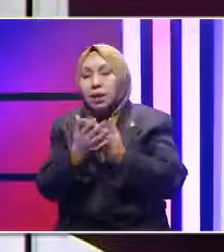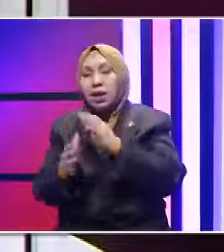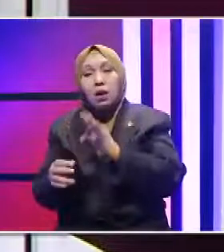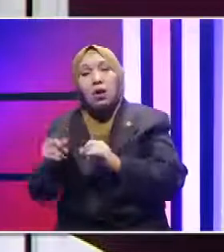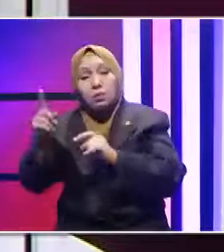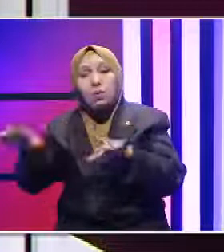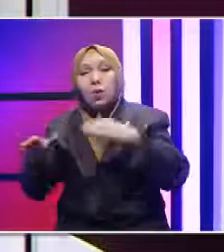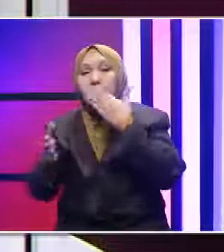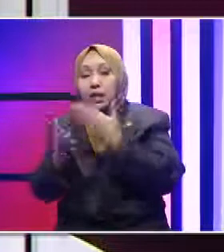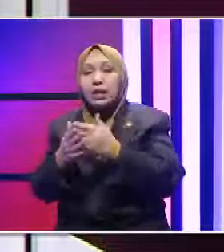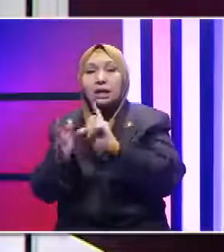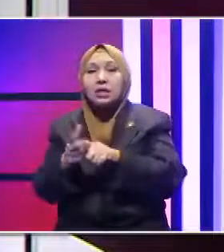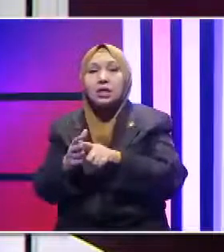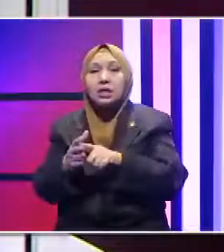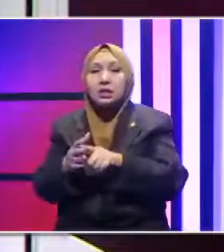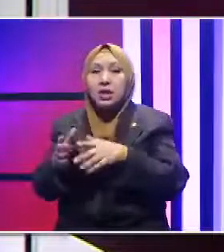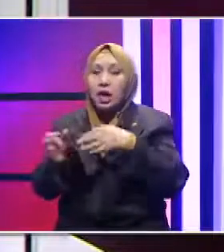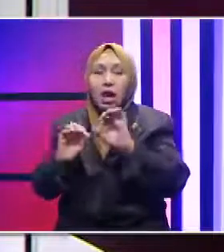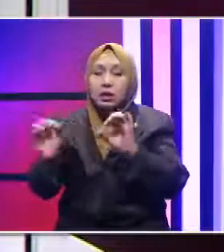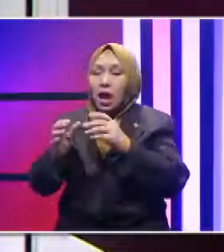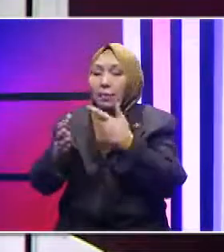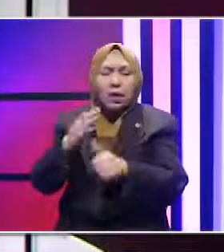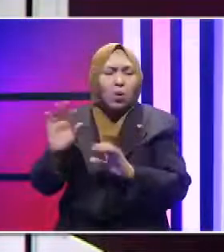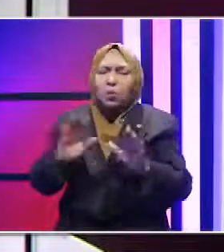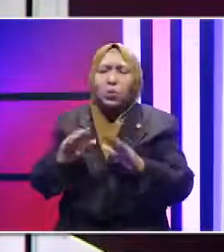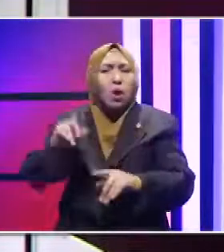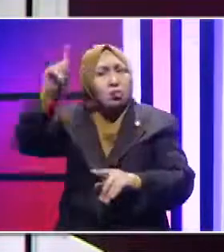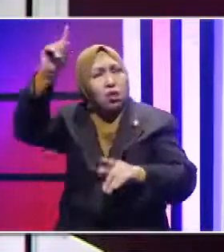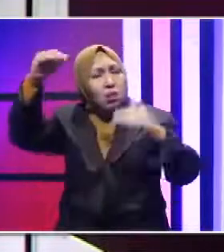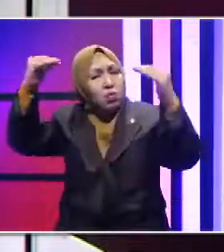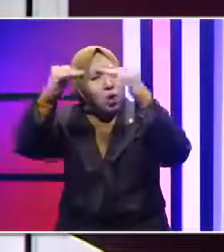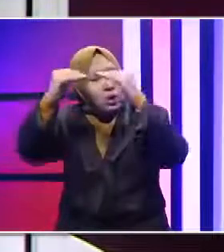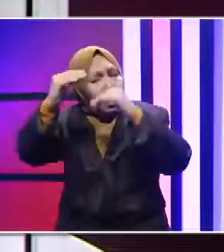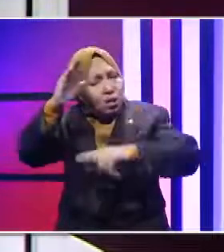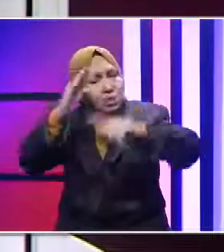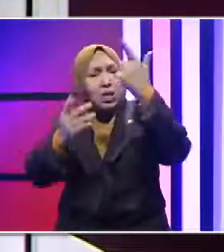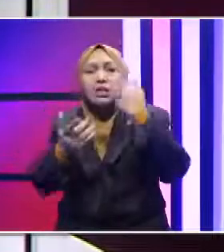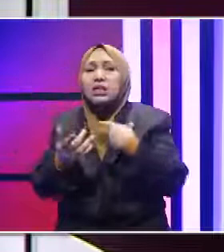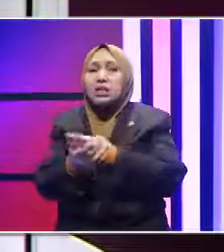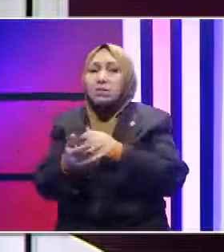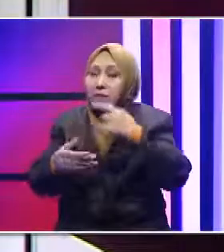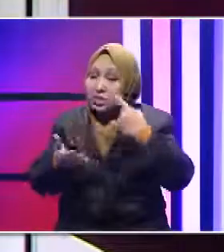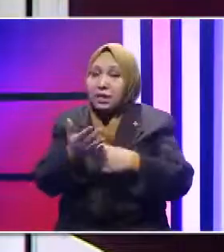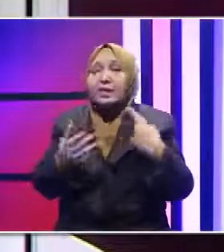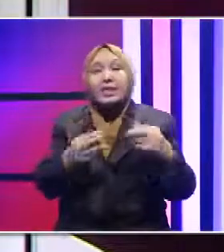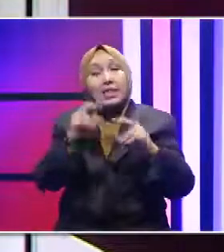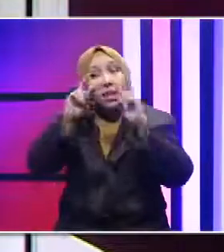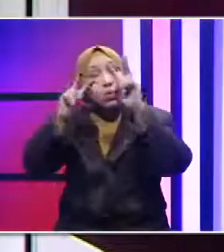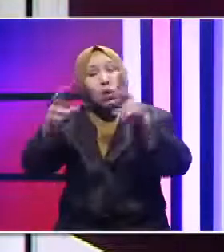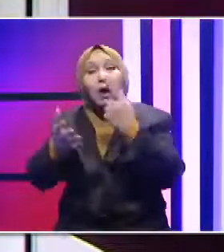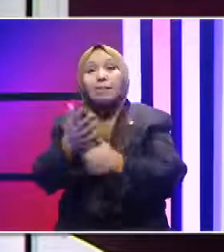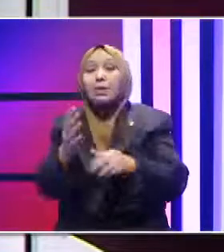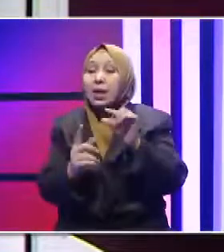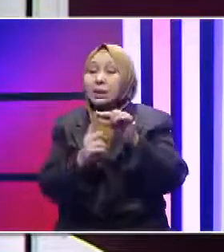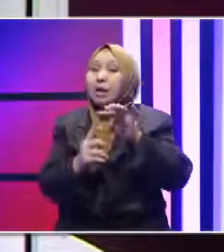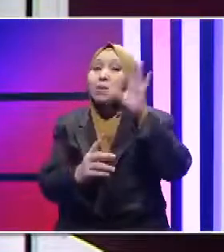kamu buat baik nanti Allah tak tak ada diberi balasan. Allah adil. Lebih daripada itu nanti kita bincangkan, tapi kita lihat dahulu apakah perkataan pilihan